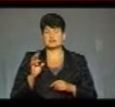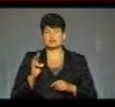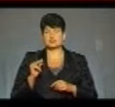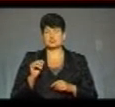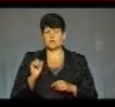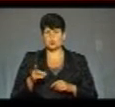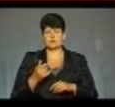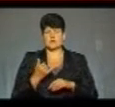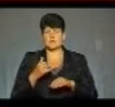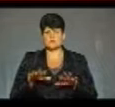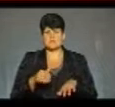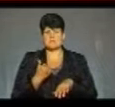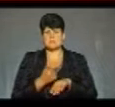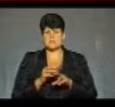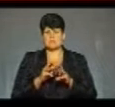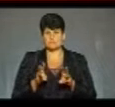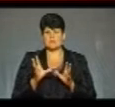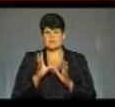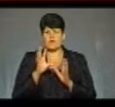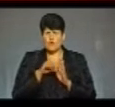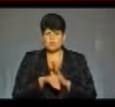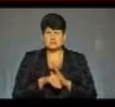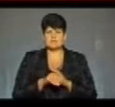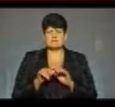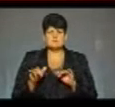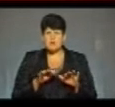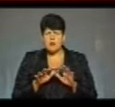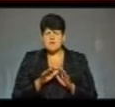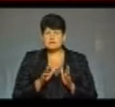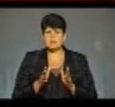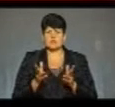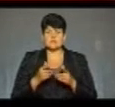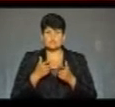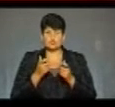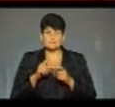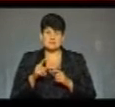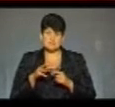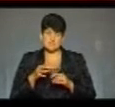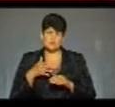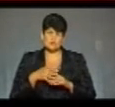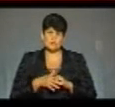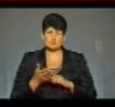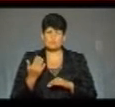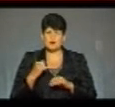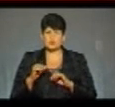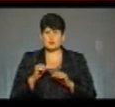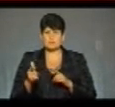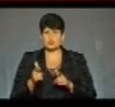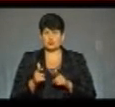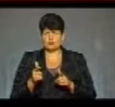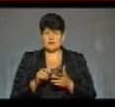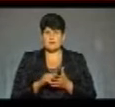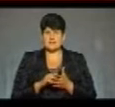час, можливо, буде входити в курс справ, але оскільки з повідомлень ЗМІ зрозуміло, що попередній уряд підготував десь якісь